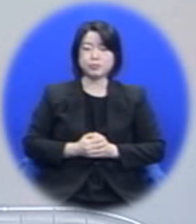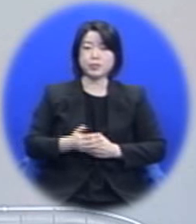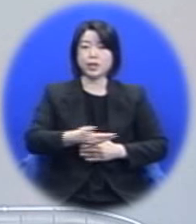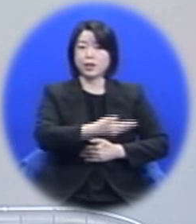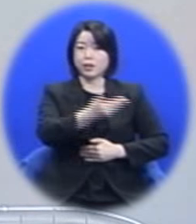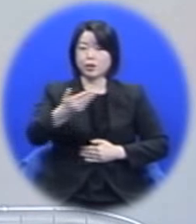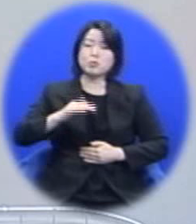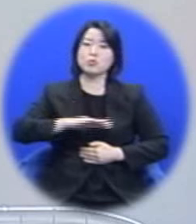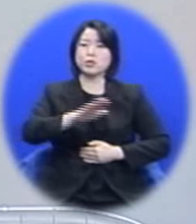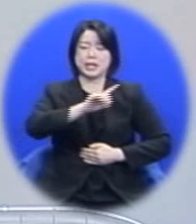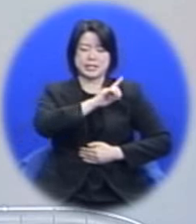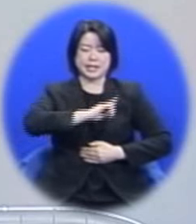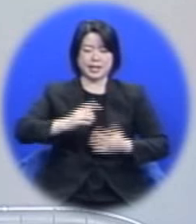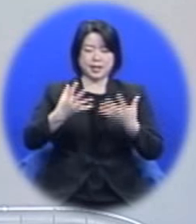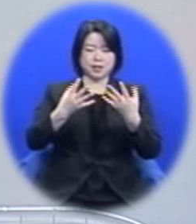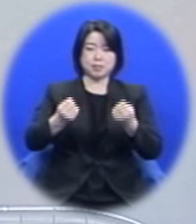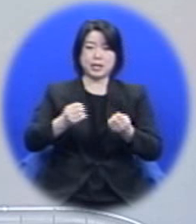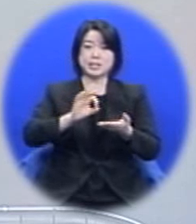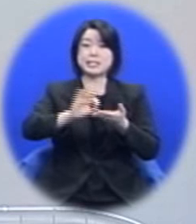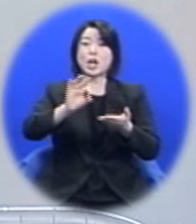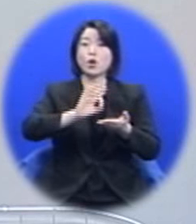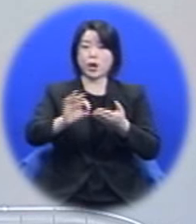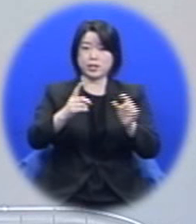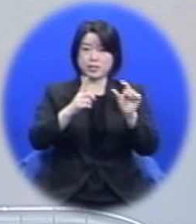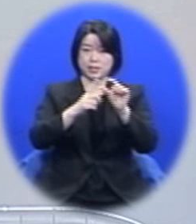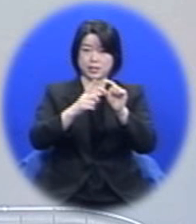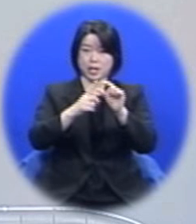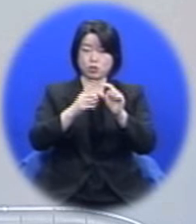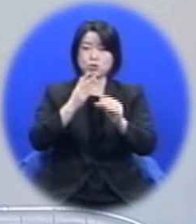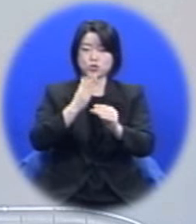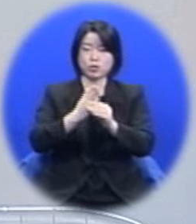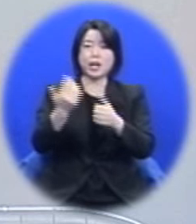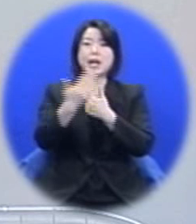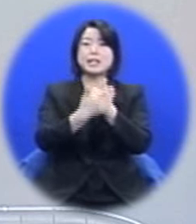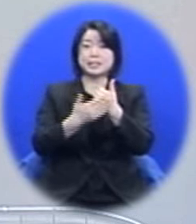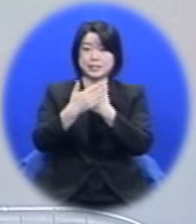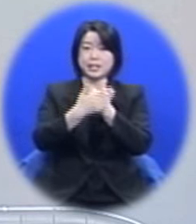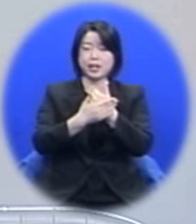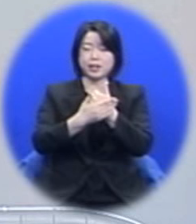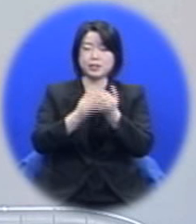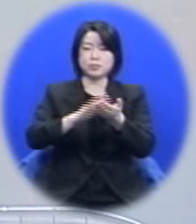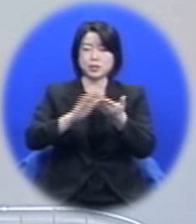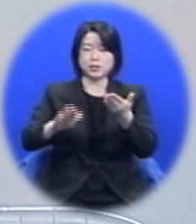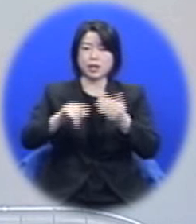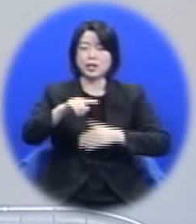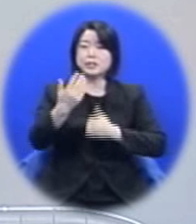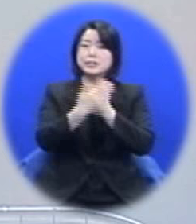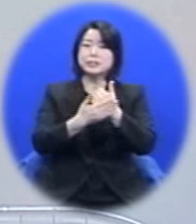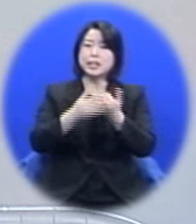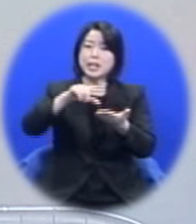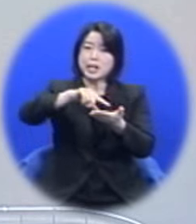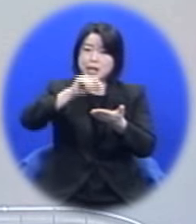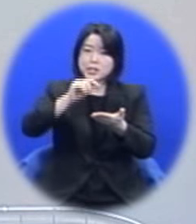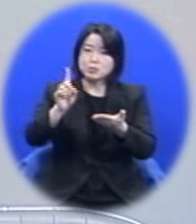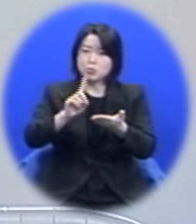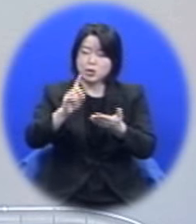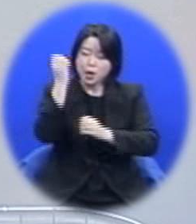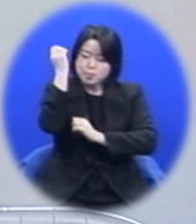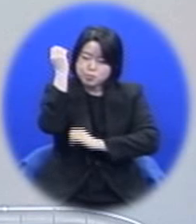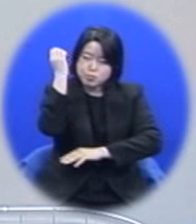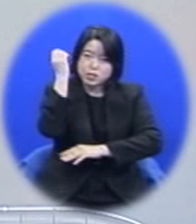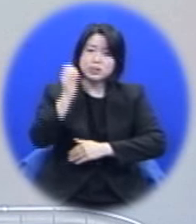여러분, 우리가 가장 많이 사용하는 단어 중에 하나가 은혜인데 은혜의 핵심은 그 뿌리는